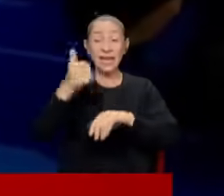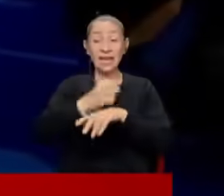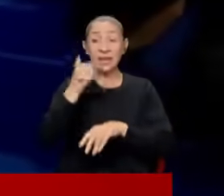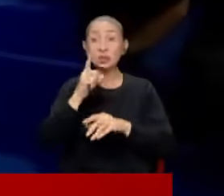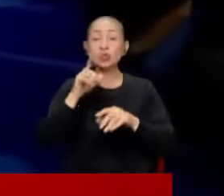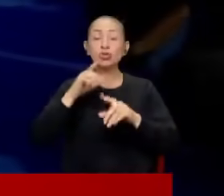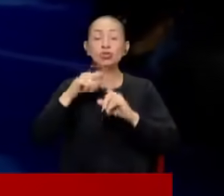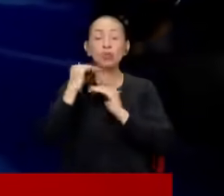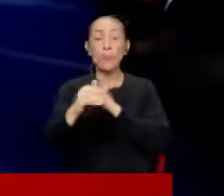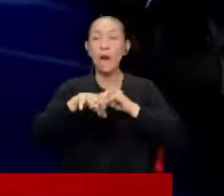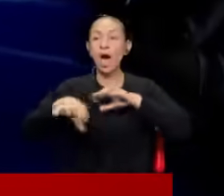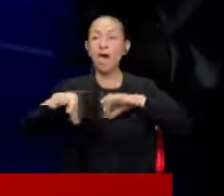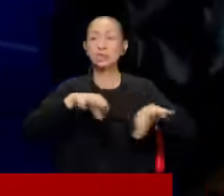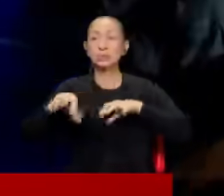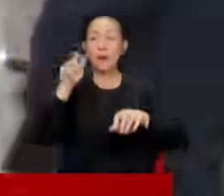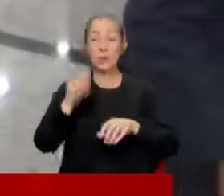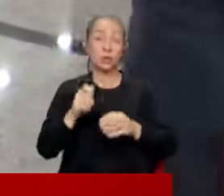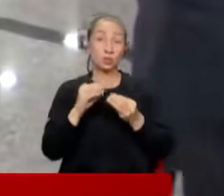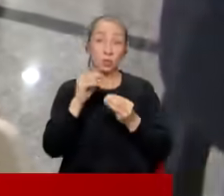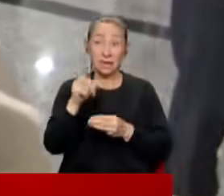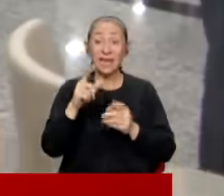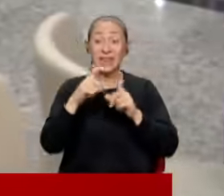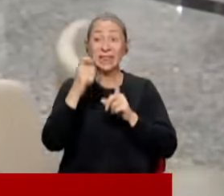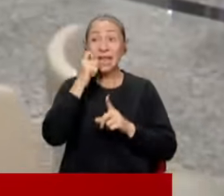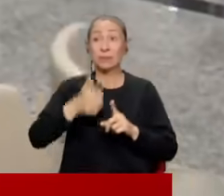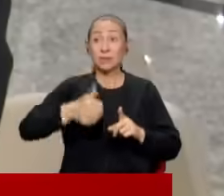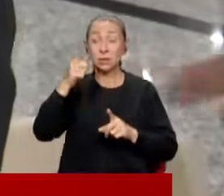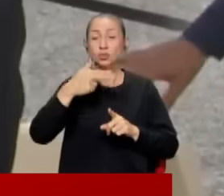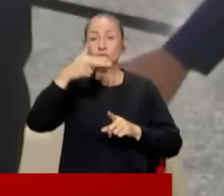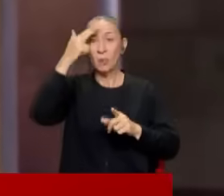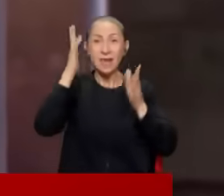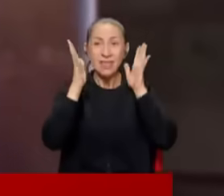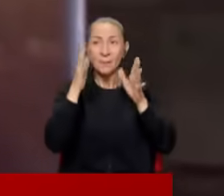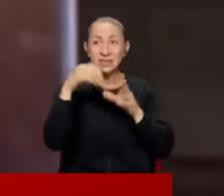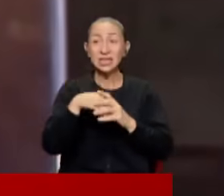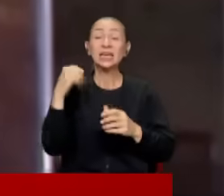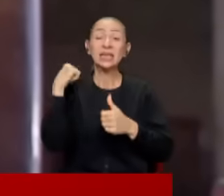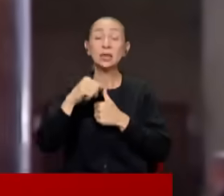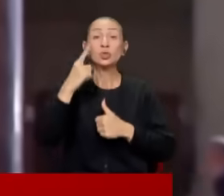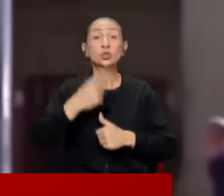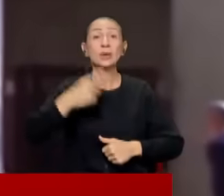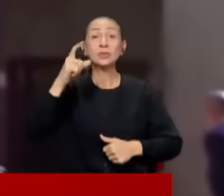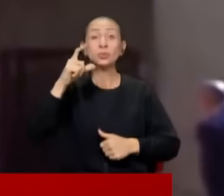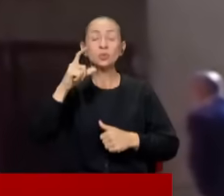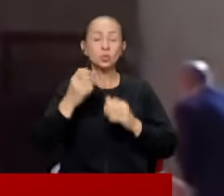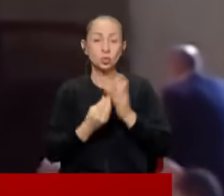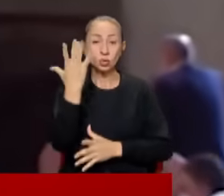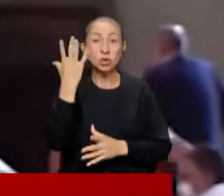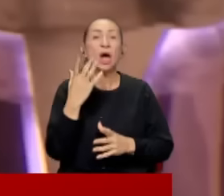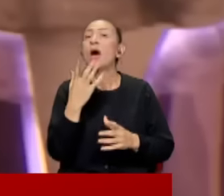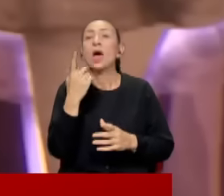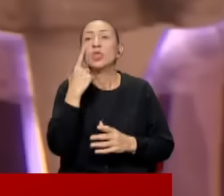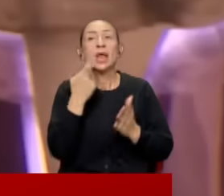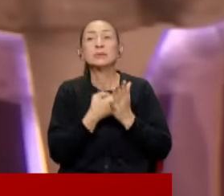topluma ayrıştırmak ve kutuplaştırmak da suçladı Diyanet İşleri Başkanlığı Cuma hutbesinde yine Cumhuriyetin kurucusu Atatürk'ün adını